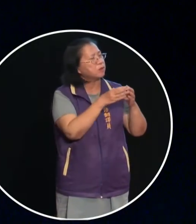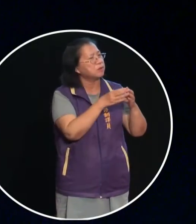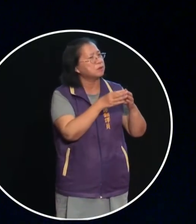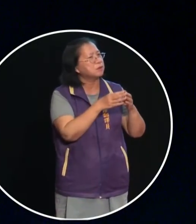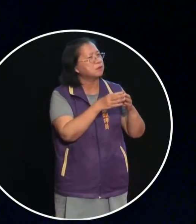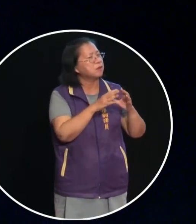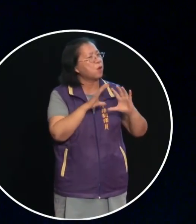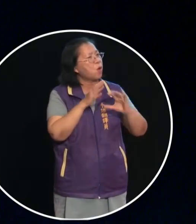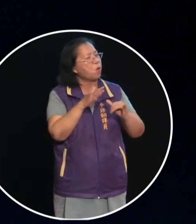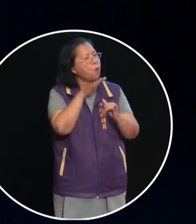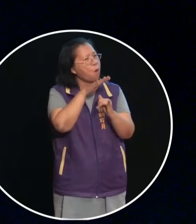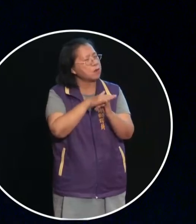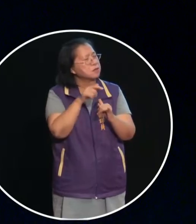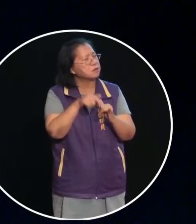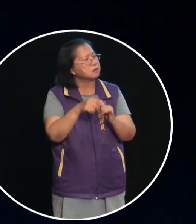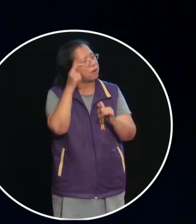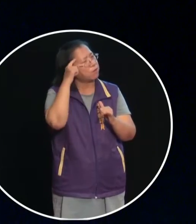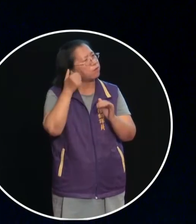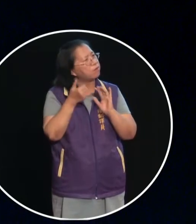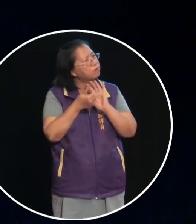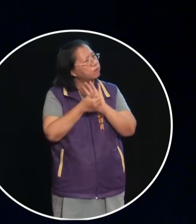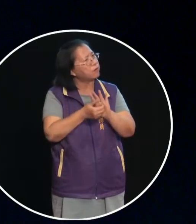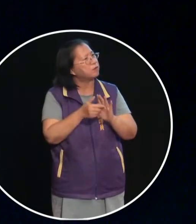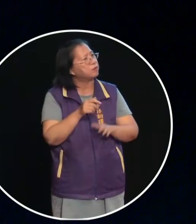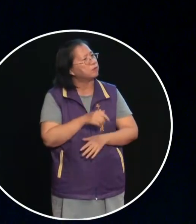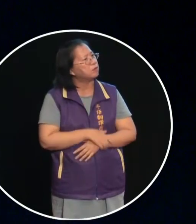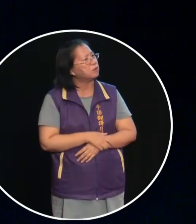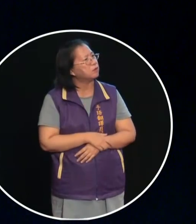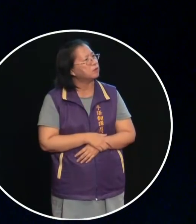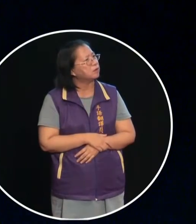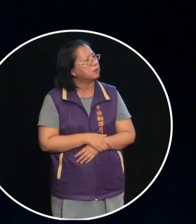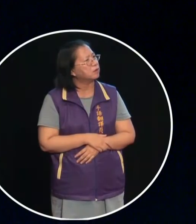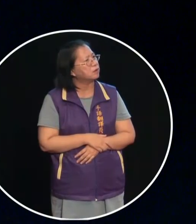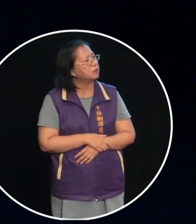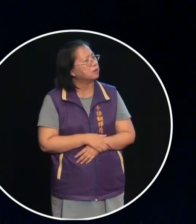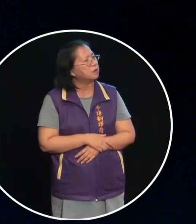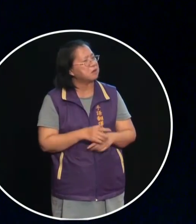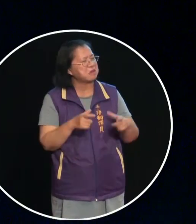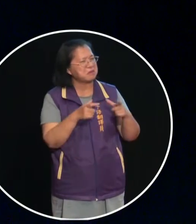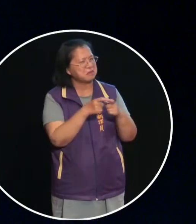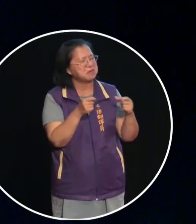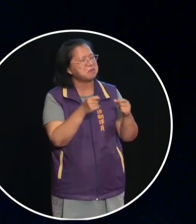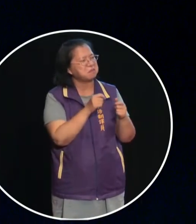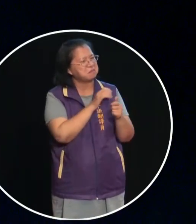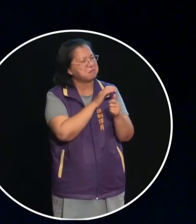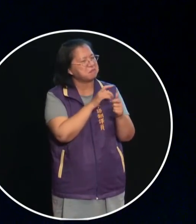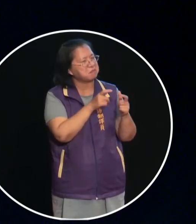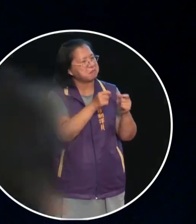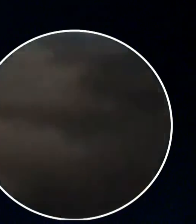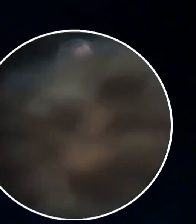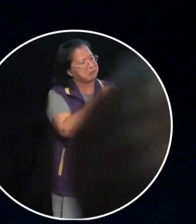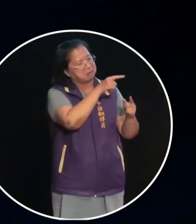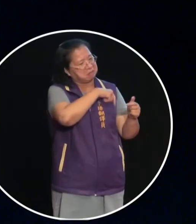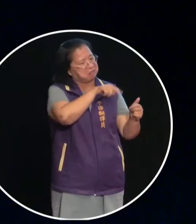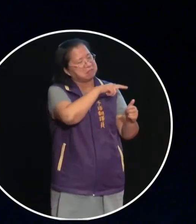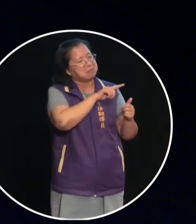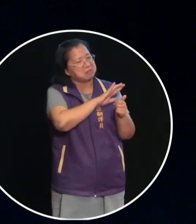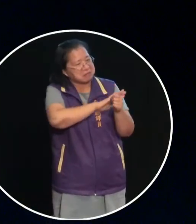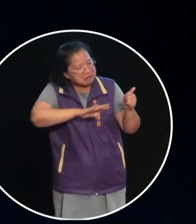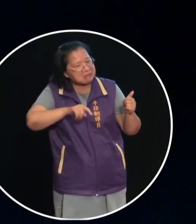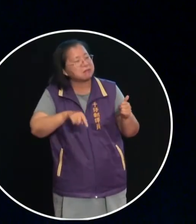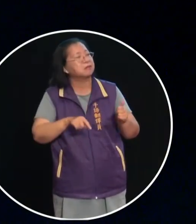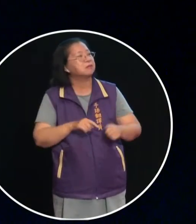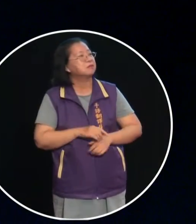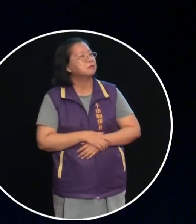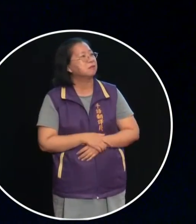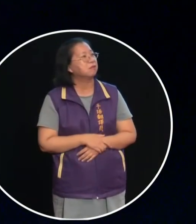那个结果是日本媒体的带风向的结果嘛？我觉得这样子，你觉得呢？带风向你